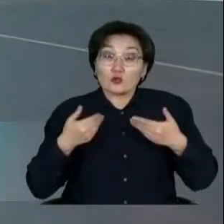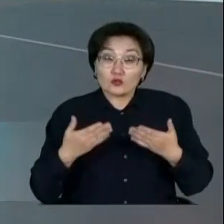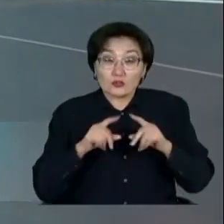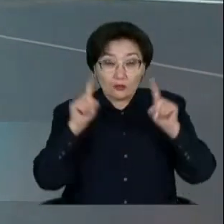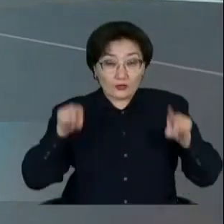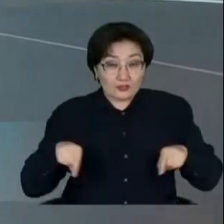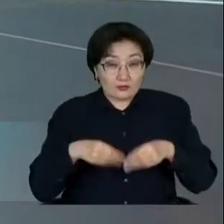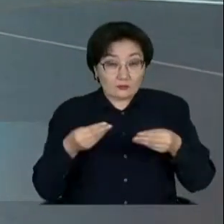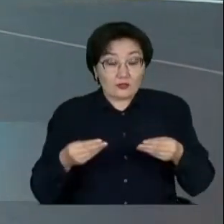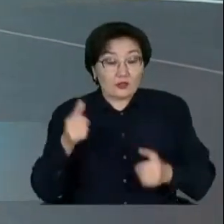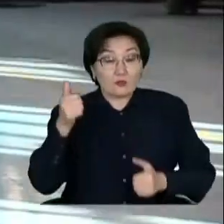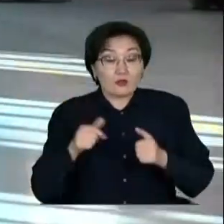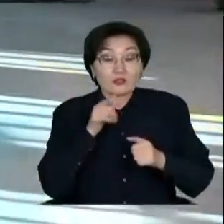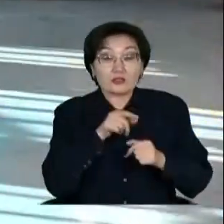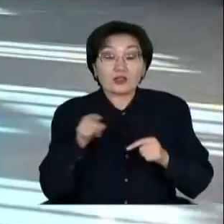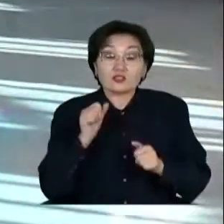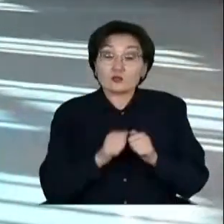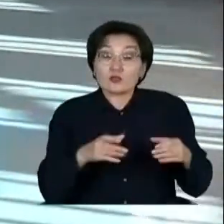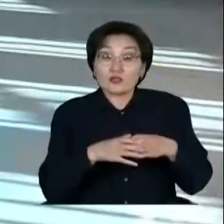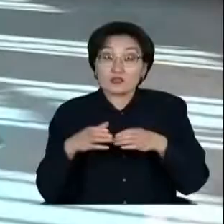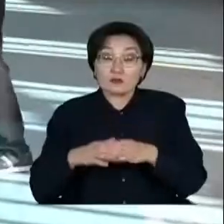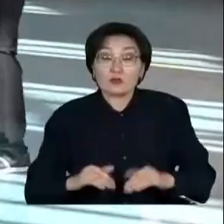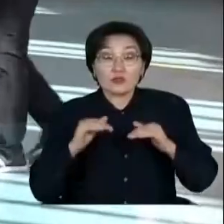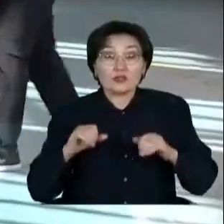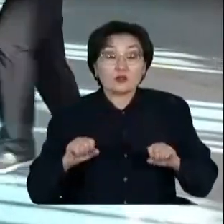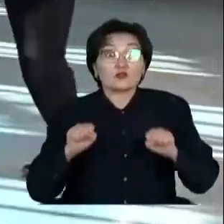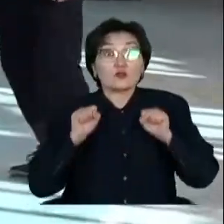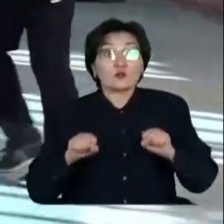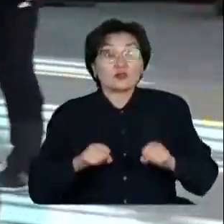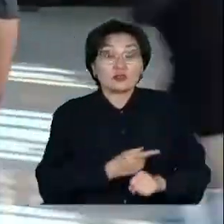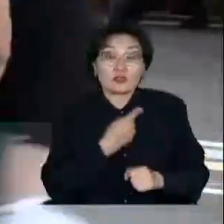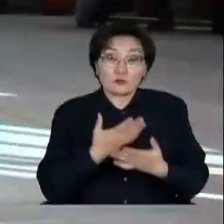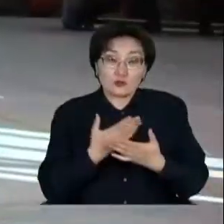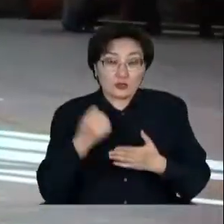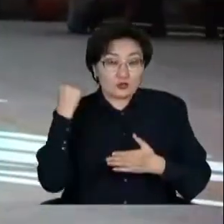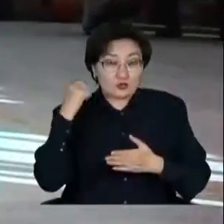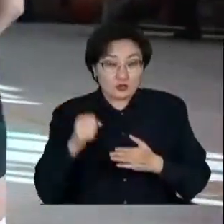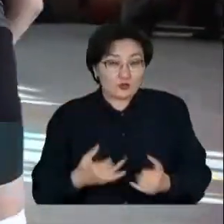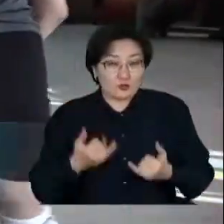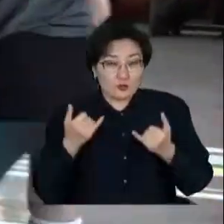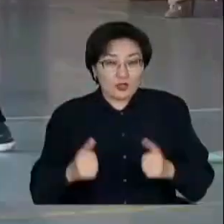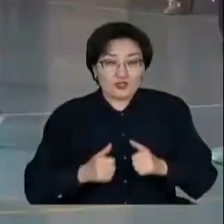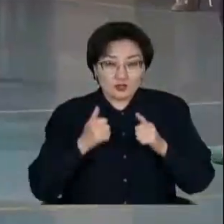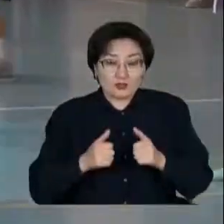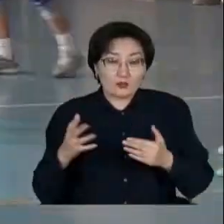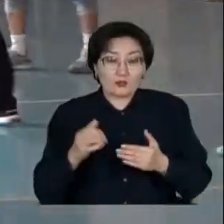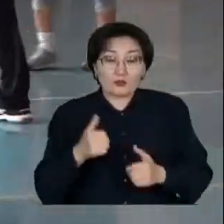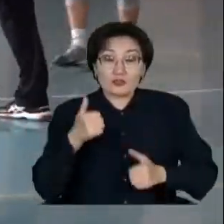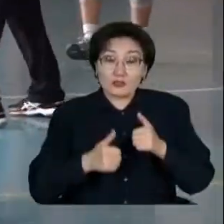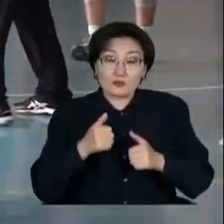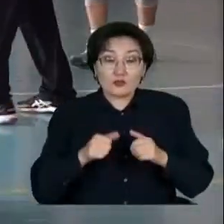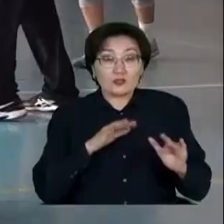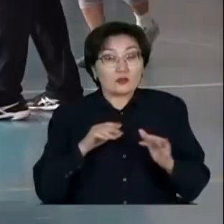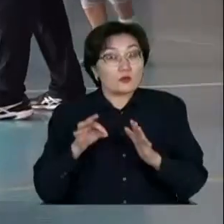табыстады. Ойын барысында әр команда жоғары спорттық шеберлігін көрсетіп, жеңіс үшін бар күш-жігерін салып бақты. Іс-шараның